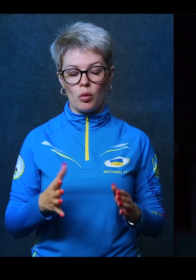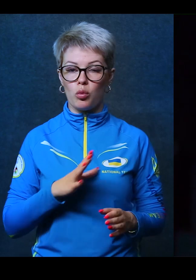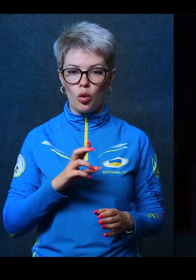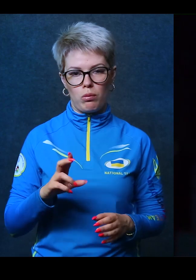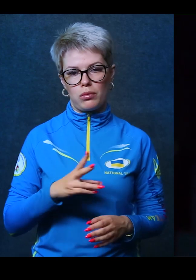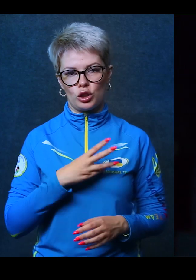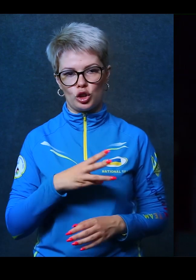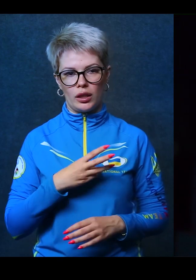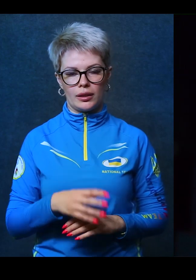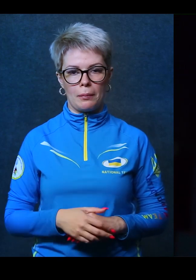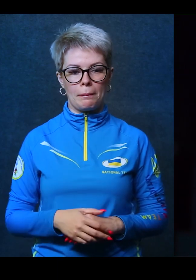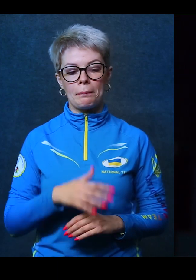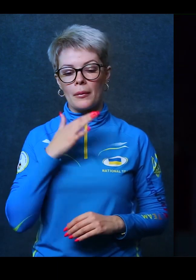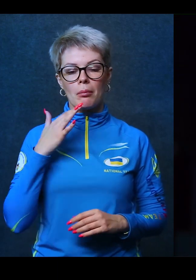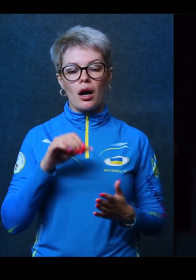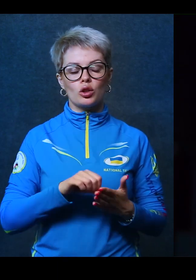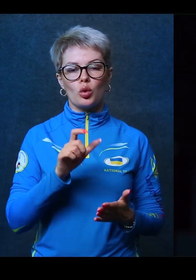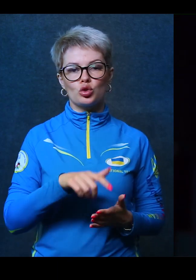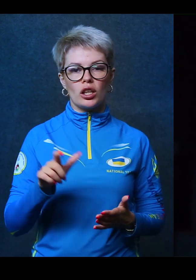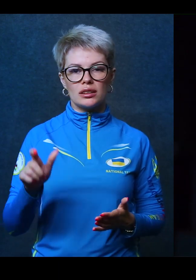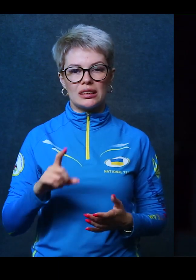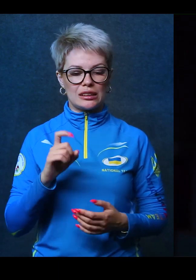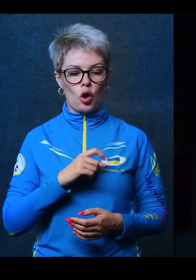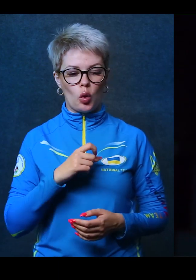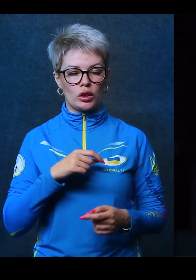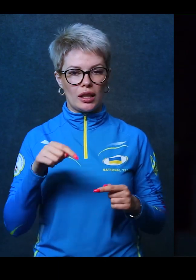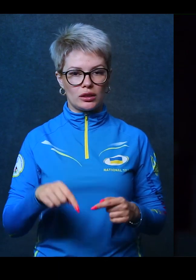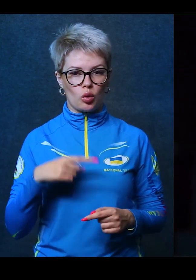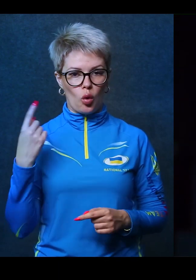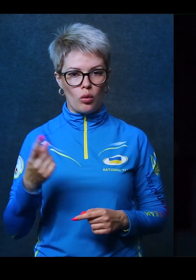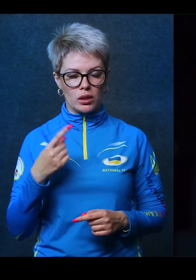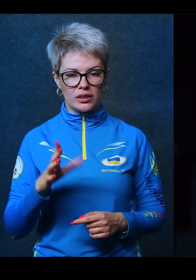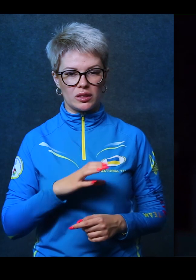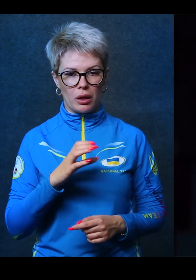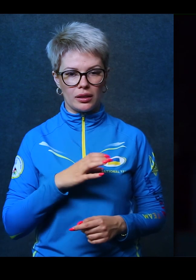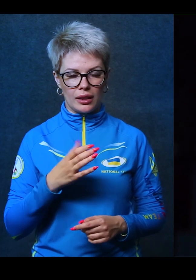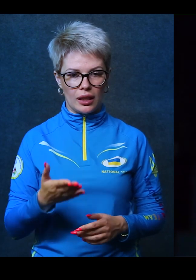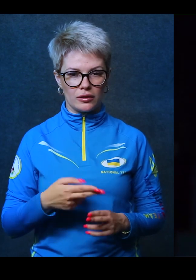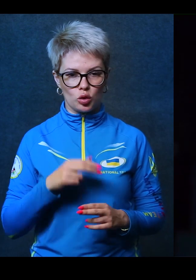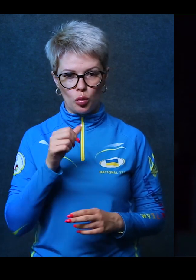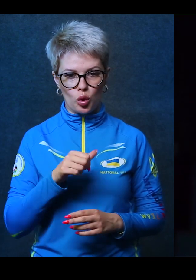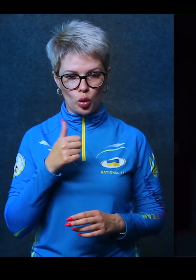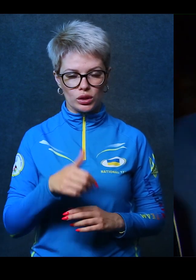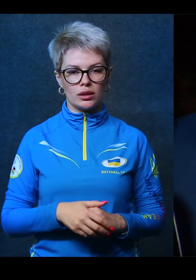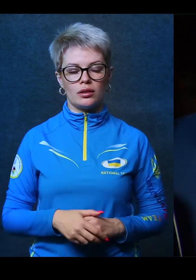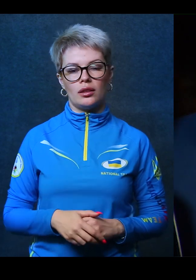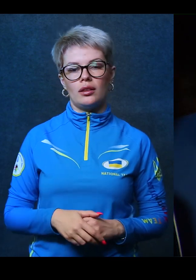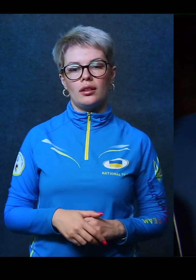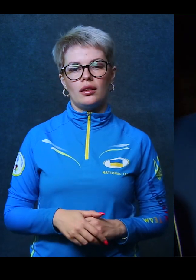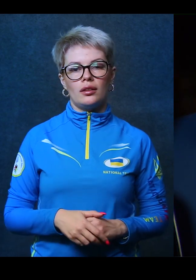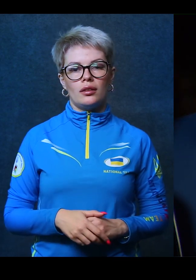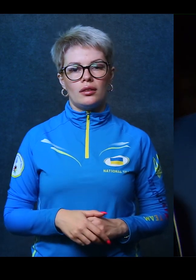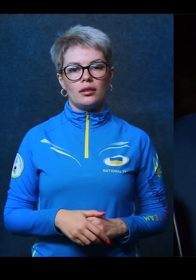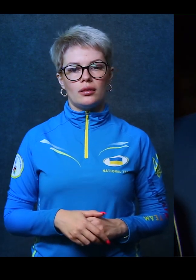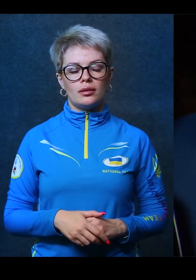бажання. До речі, багато учасників з Одеси, з Одеської області в спартакіаді в цьому році.